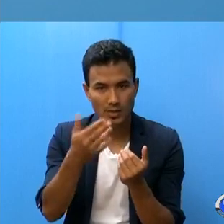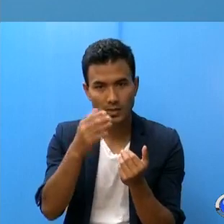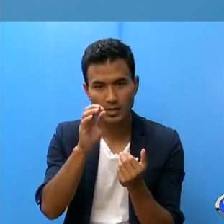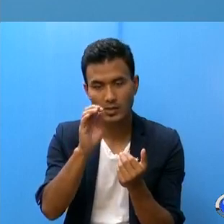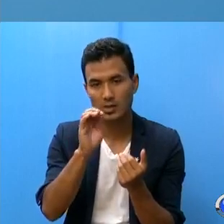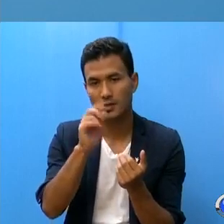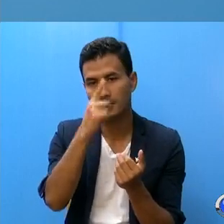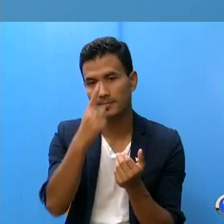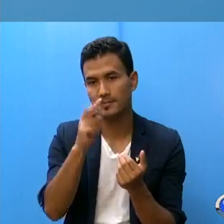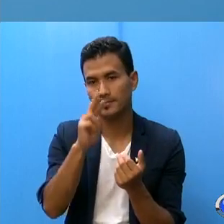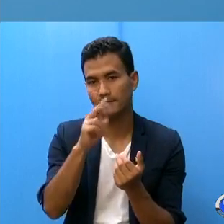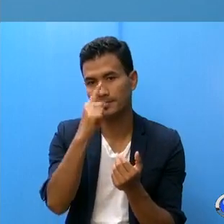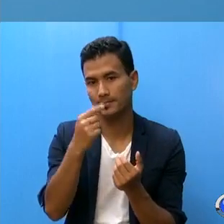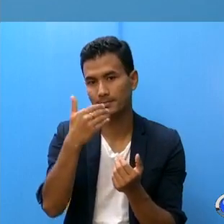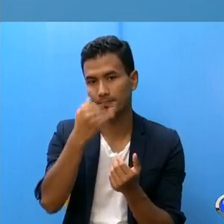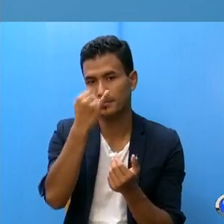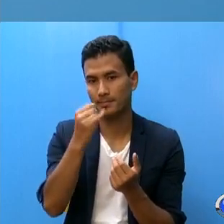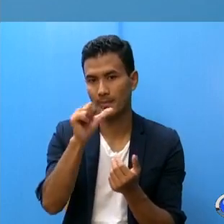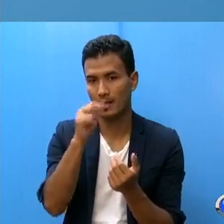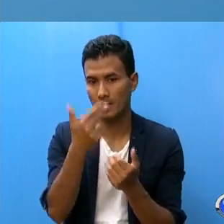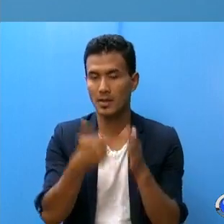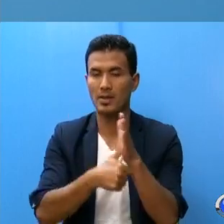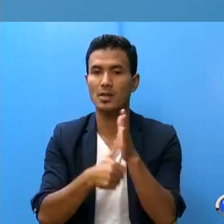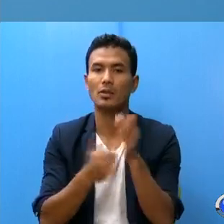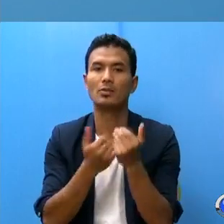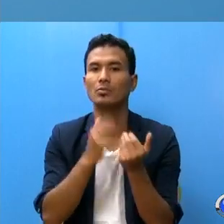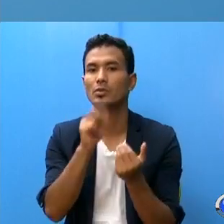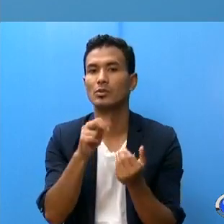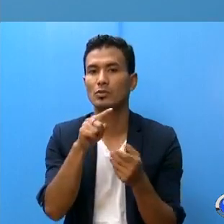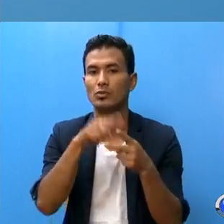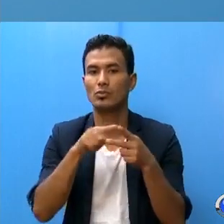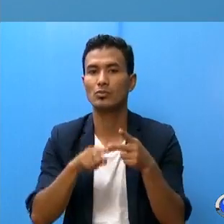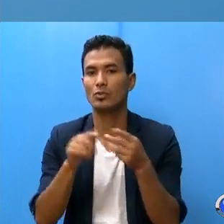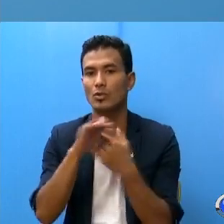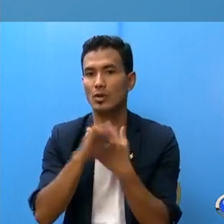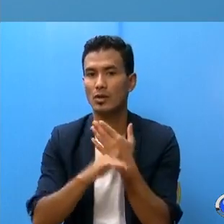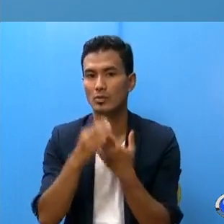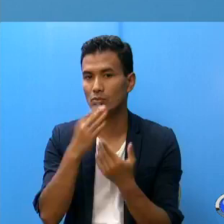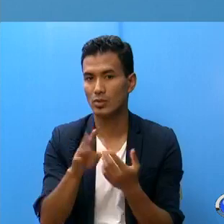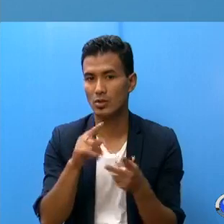अधम